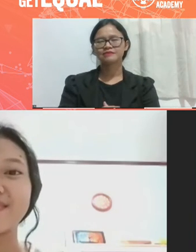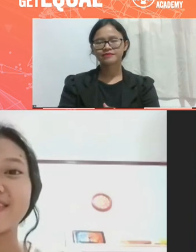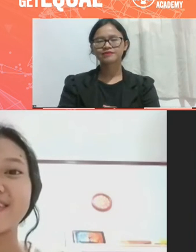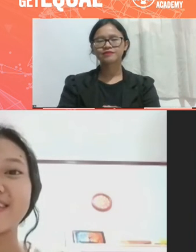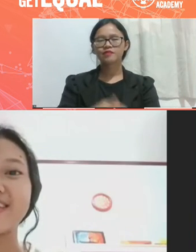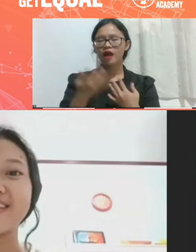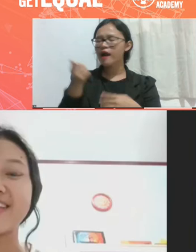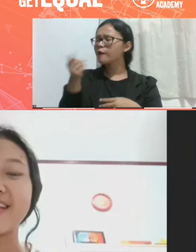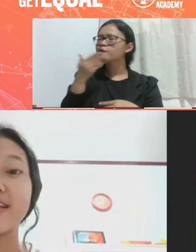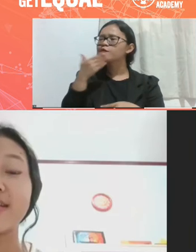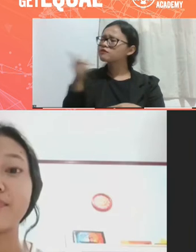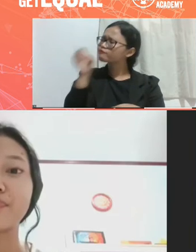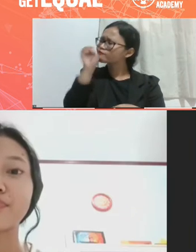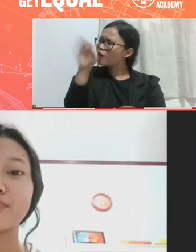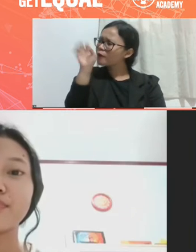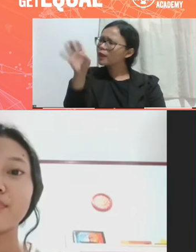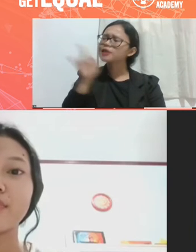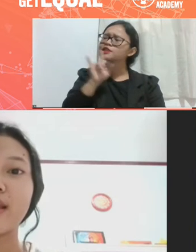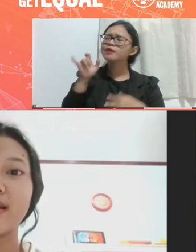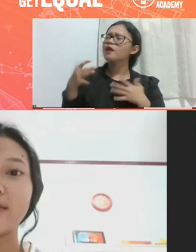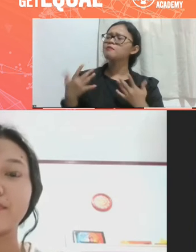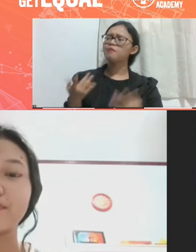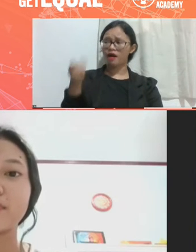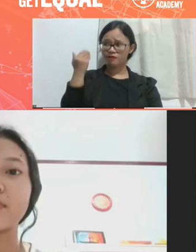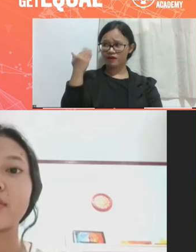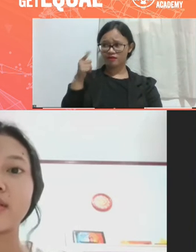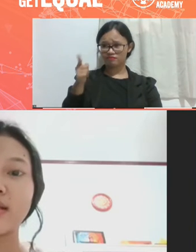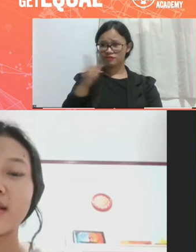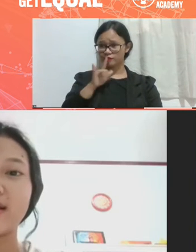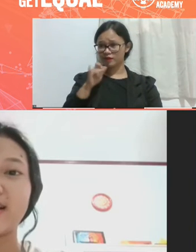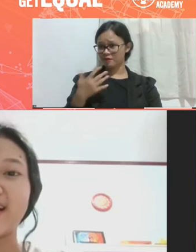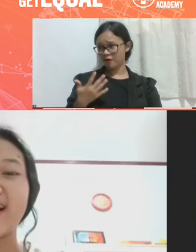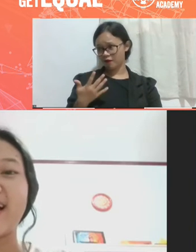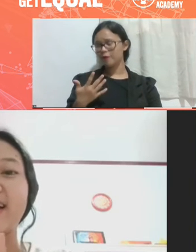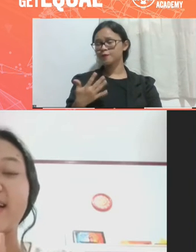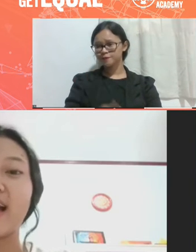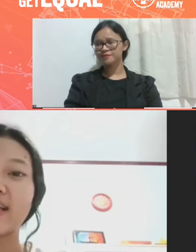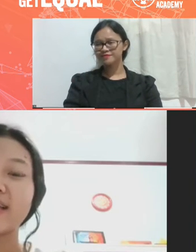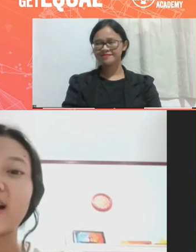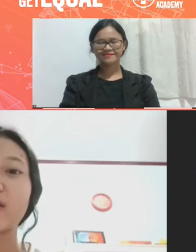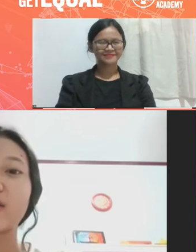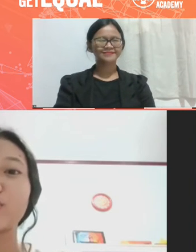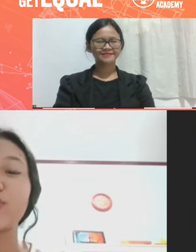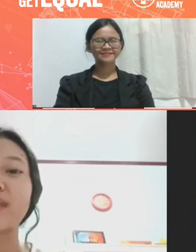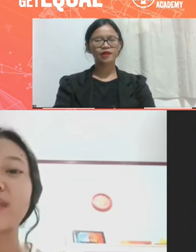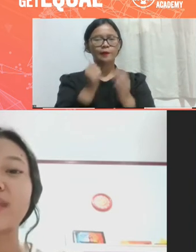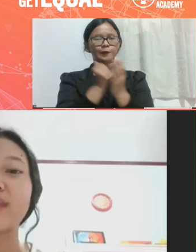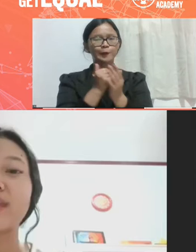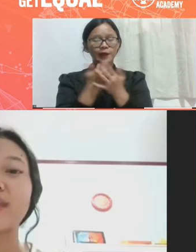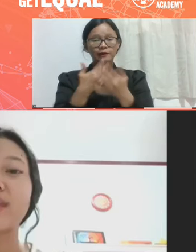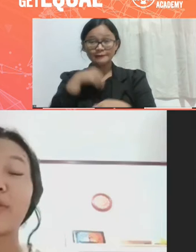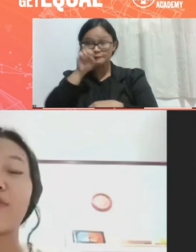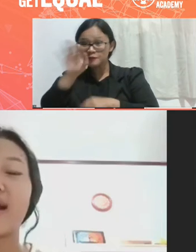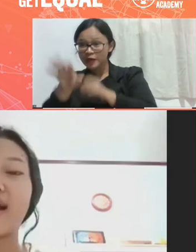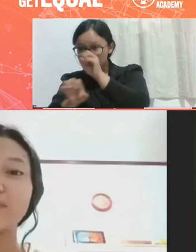Nah, pendapat-pendapat yang Devi sampaikan ke Pak Farhan kemarin apa aja emangnya? Nah, yang aku sampaikan